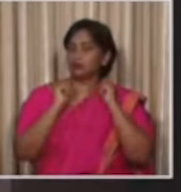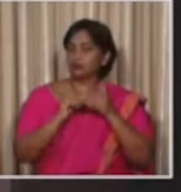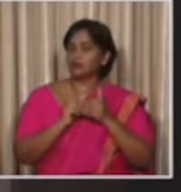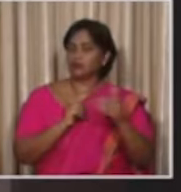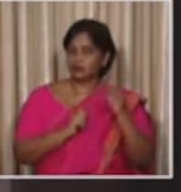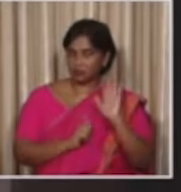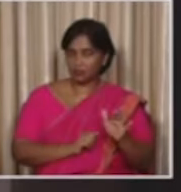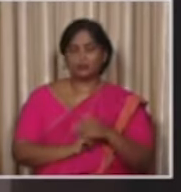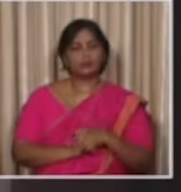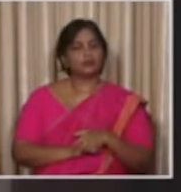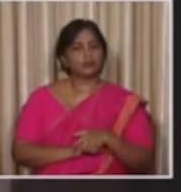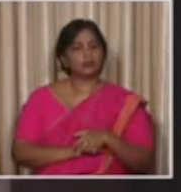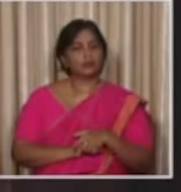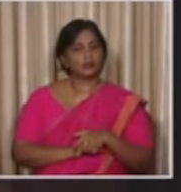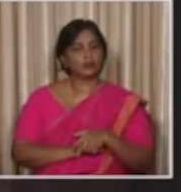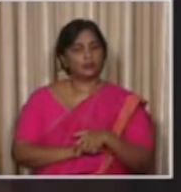කරලීම උදෙසා